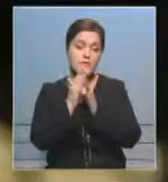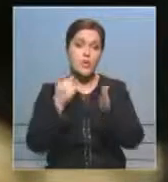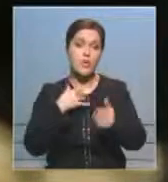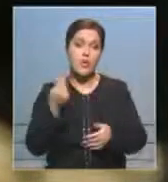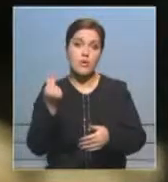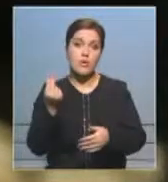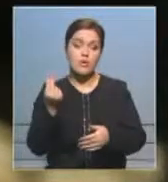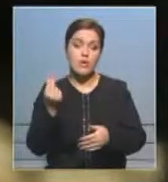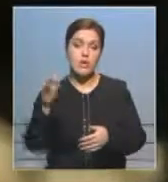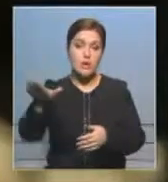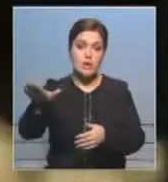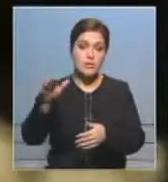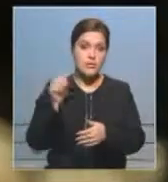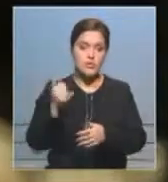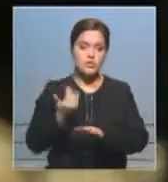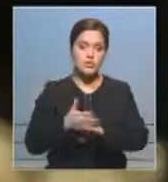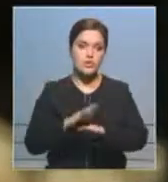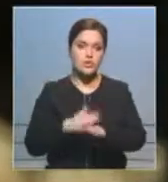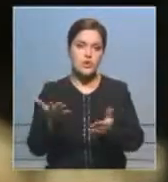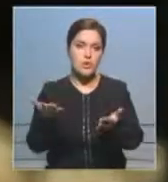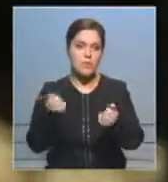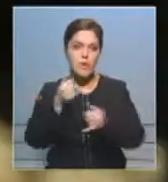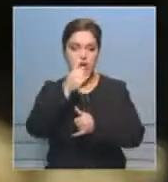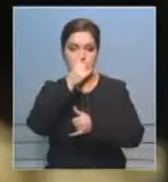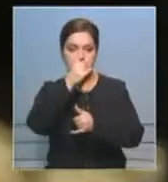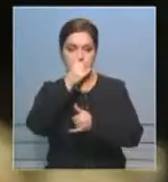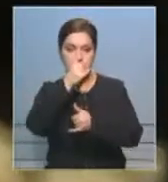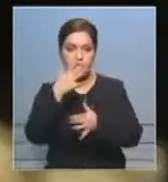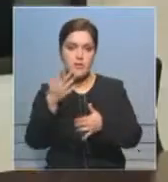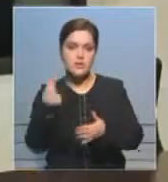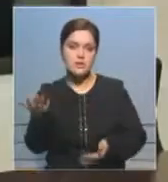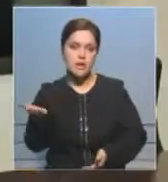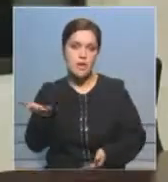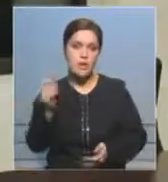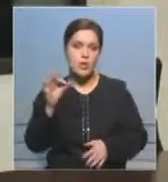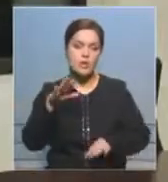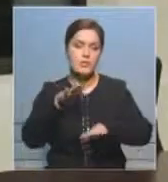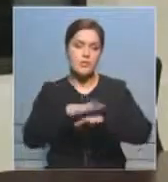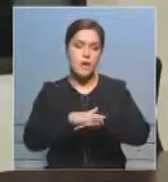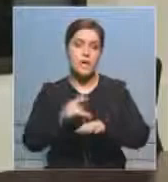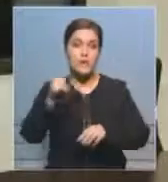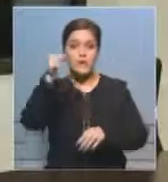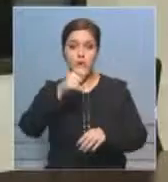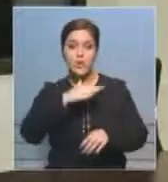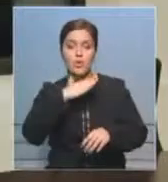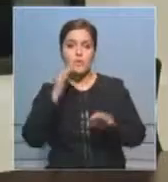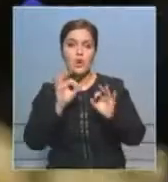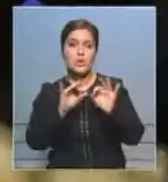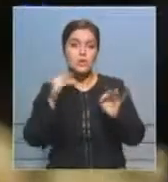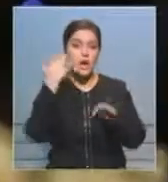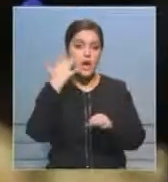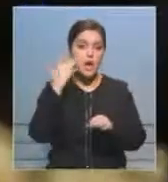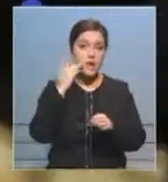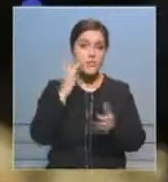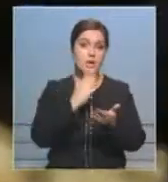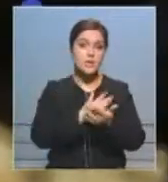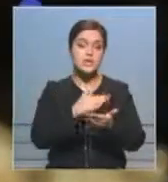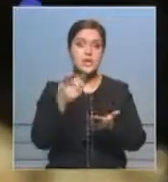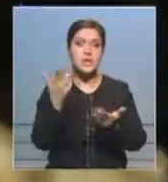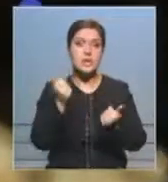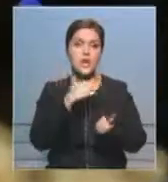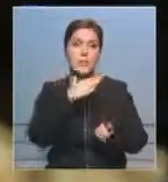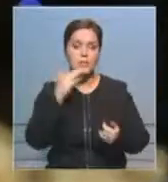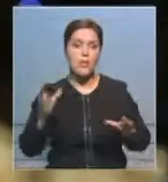сегодня очень тяжело получить почти невозможно получить деньги от банка и людям но говорят что в америке со мной станет много очень